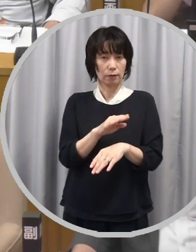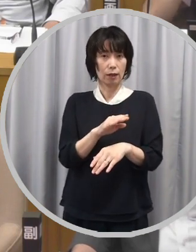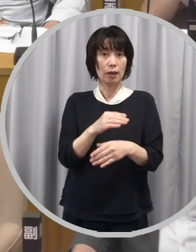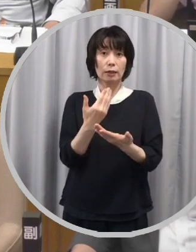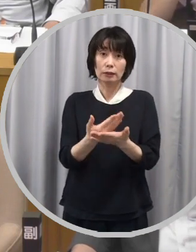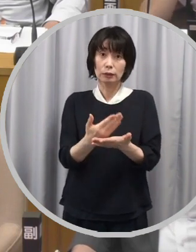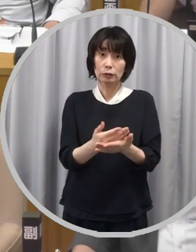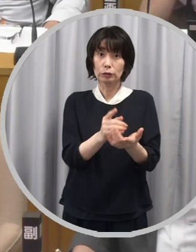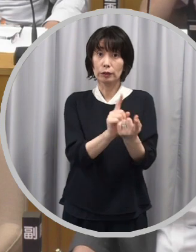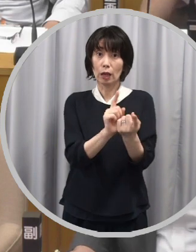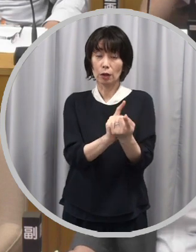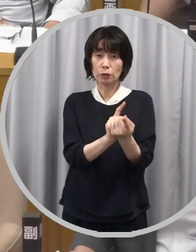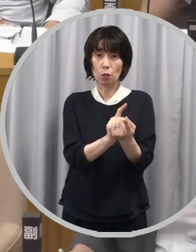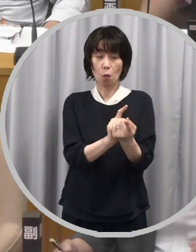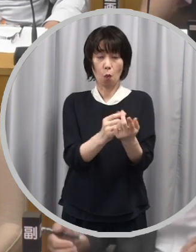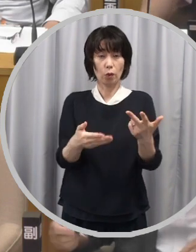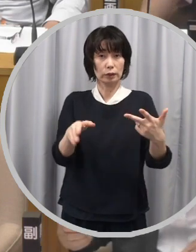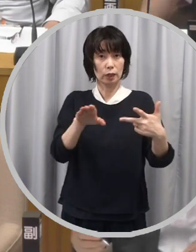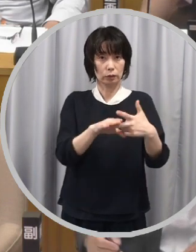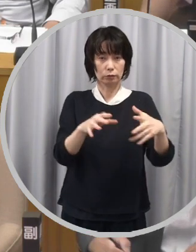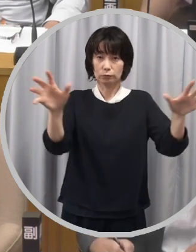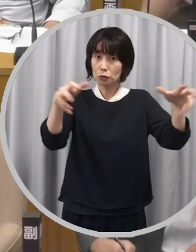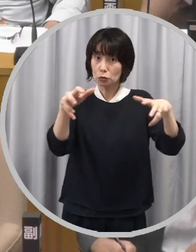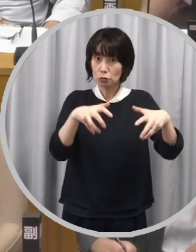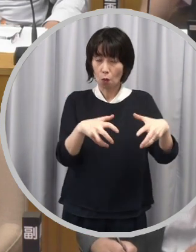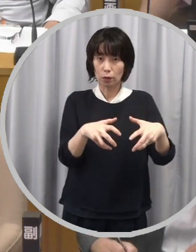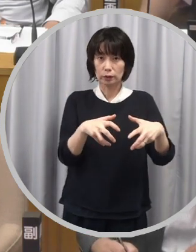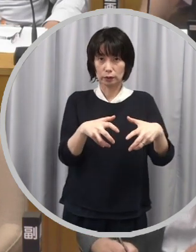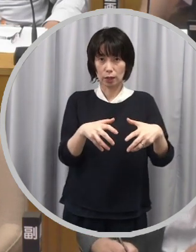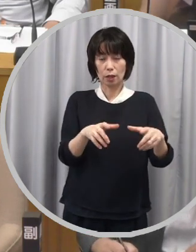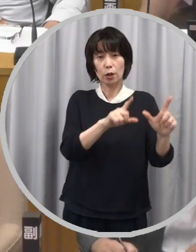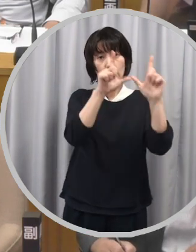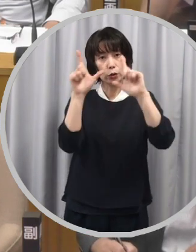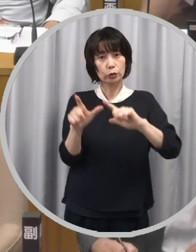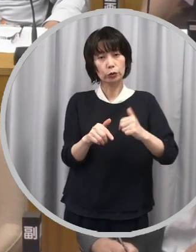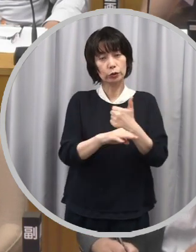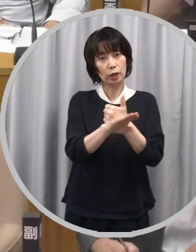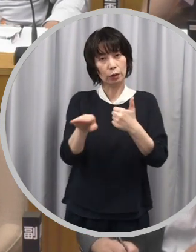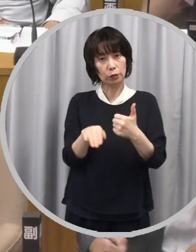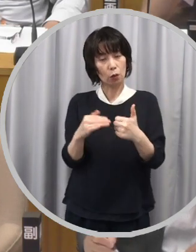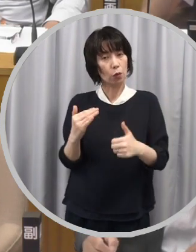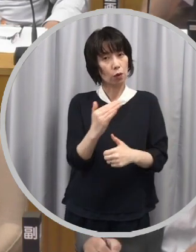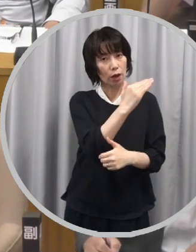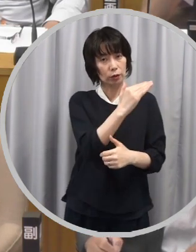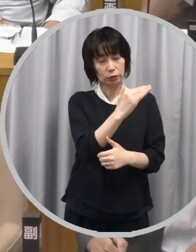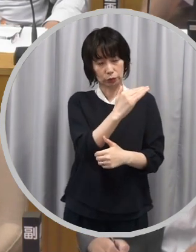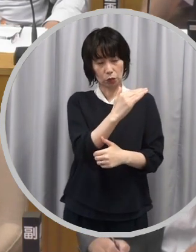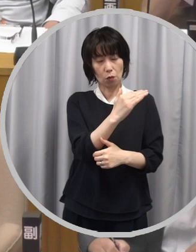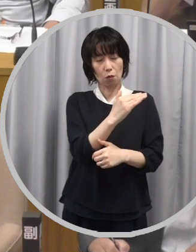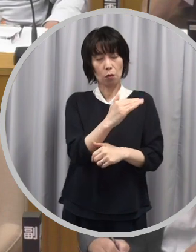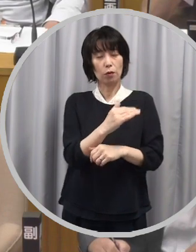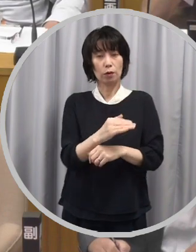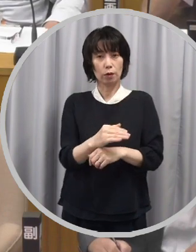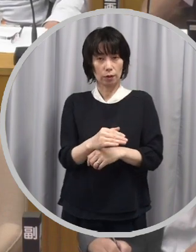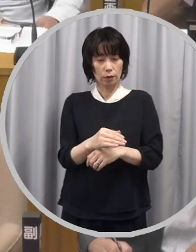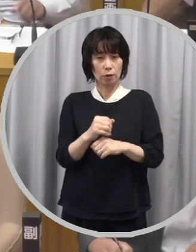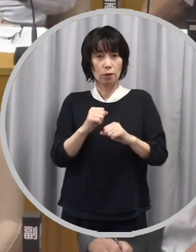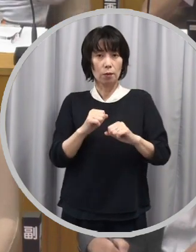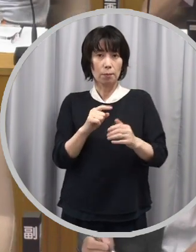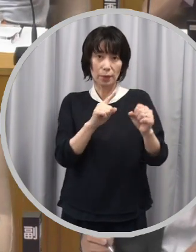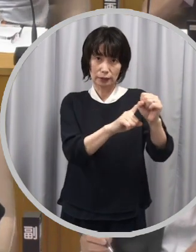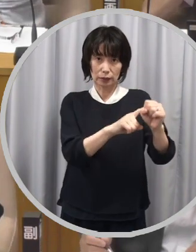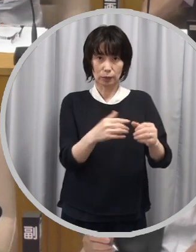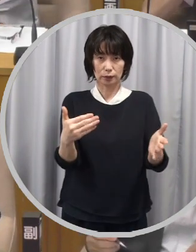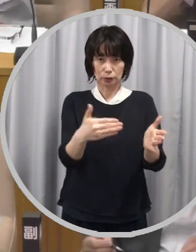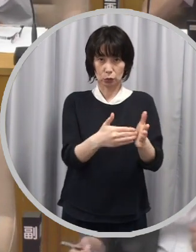対応する施設を誘導し、当該地域の住環境の向上を図ろうとするものであります。以上であ